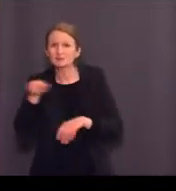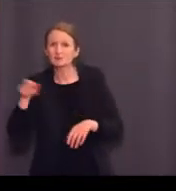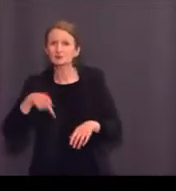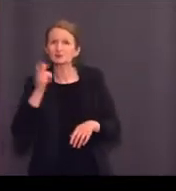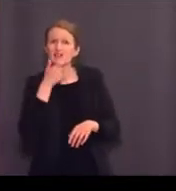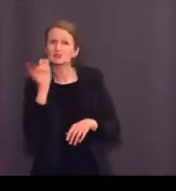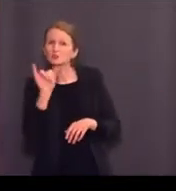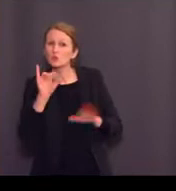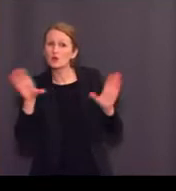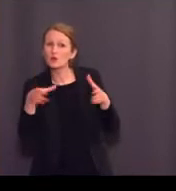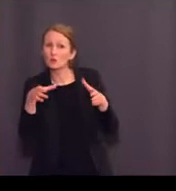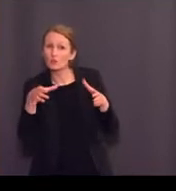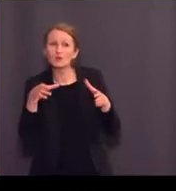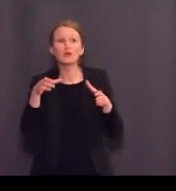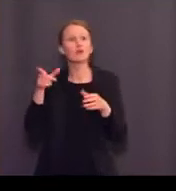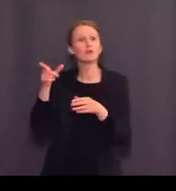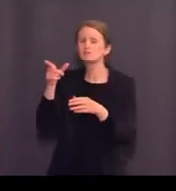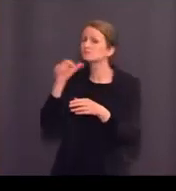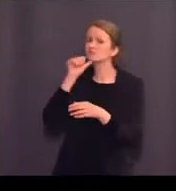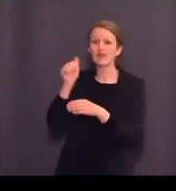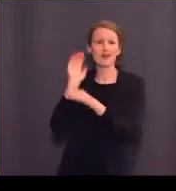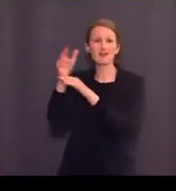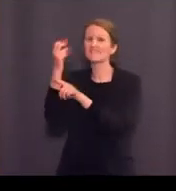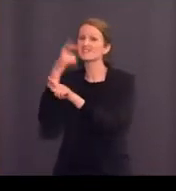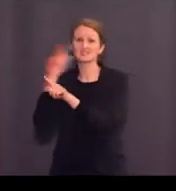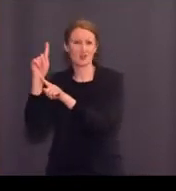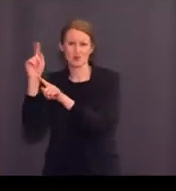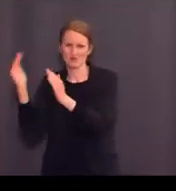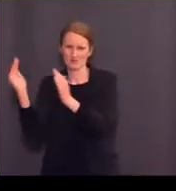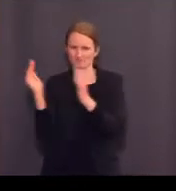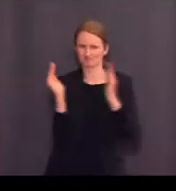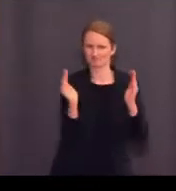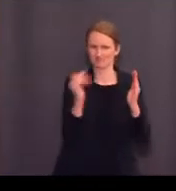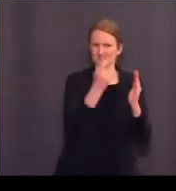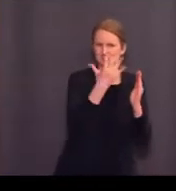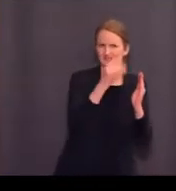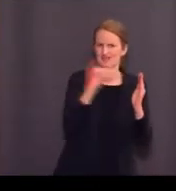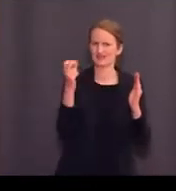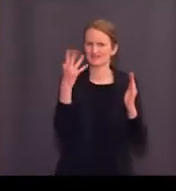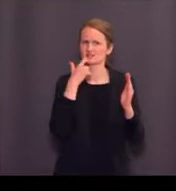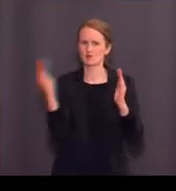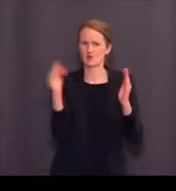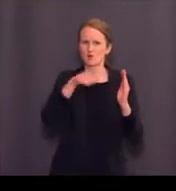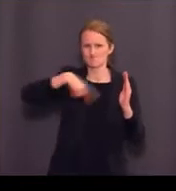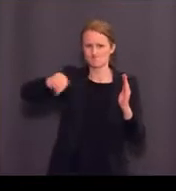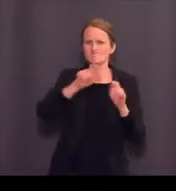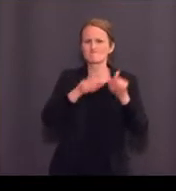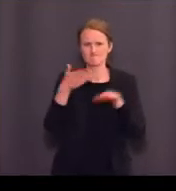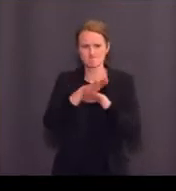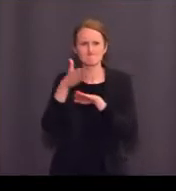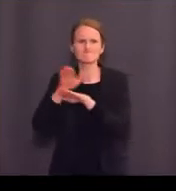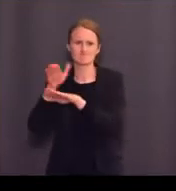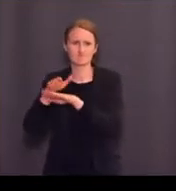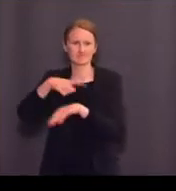mais plus de personnes de 75 à 85 ans qui ne séjournent pas en maison de repos et qui sont